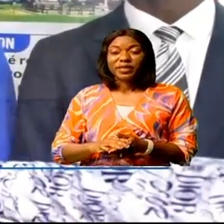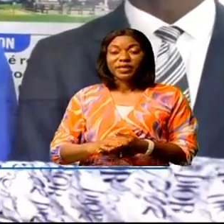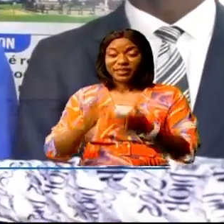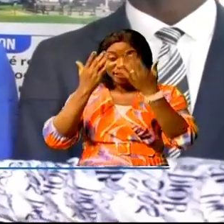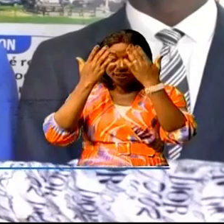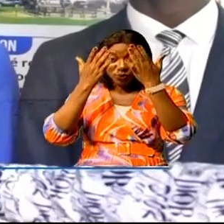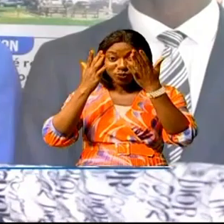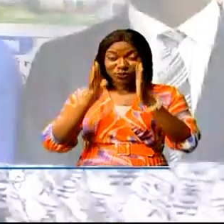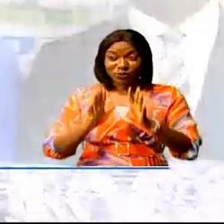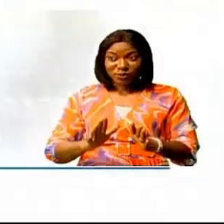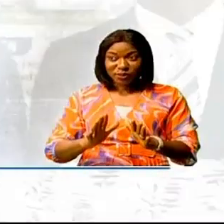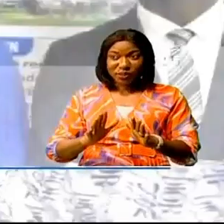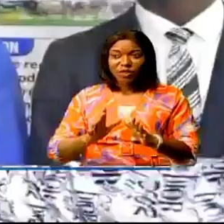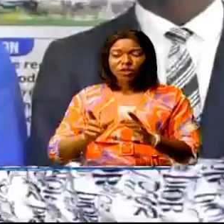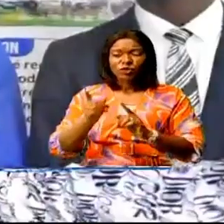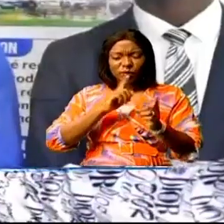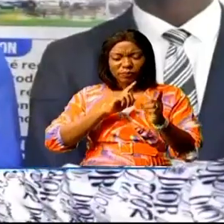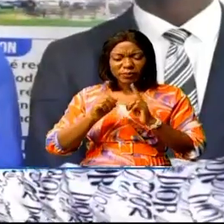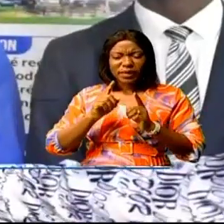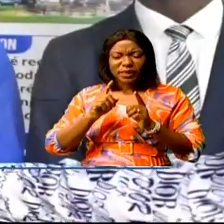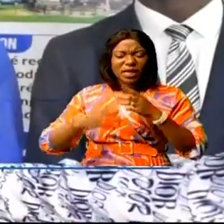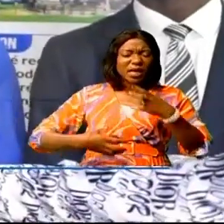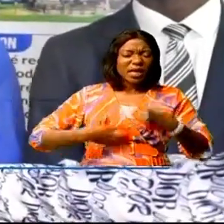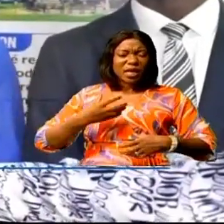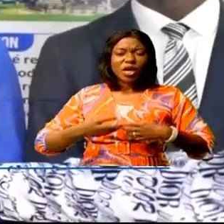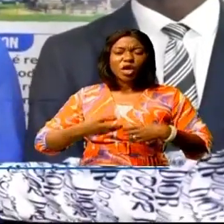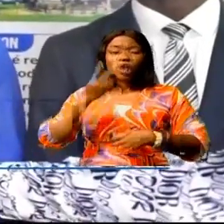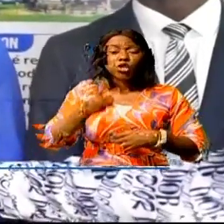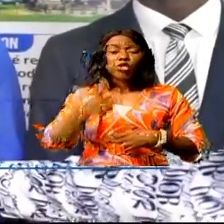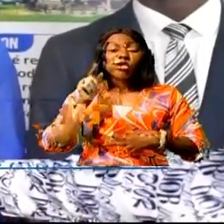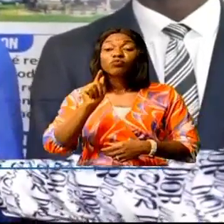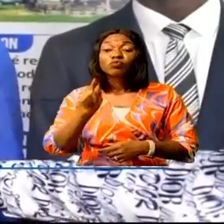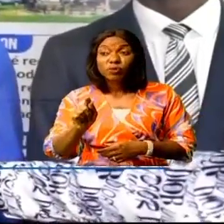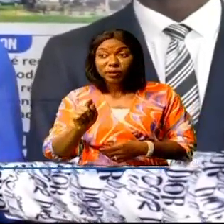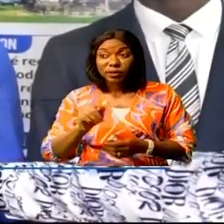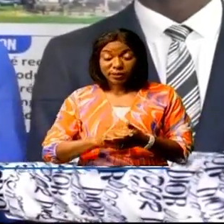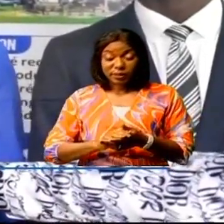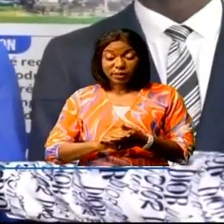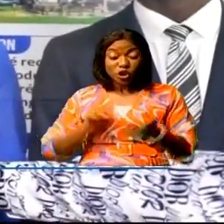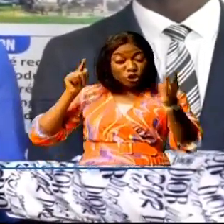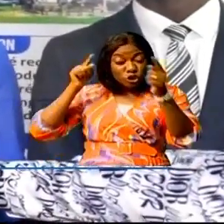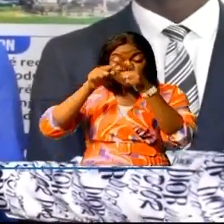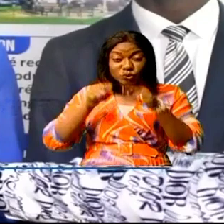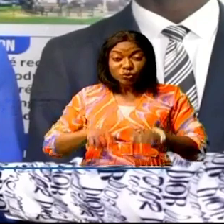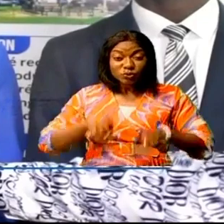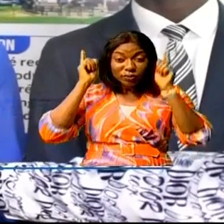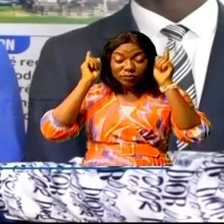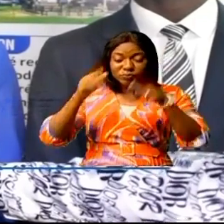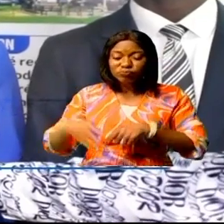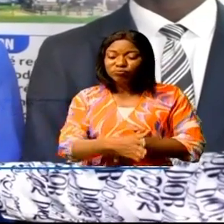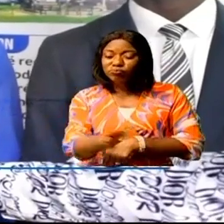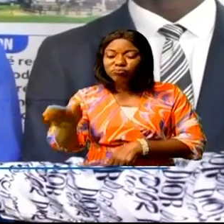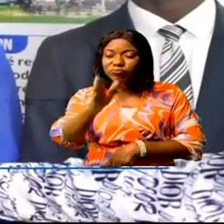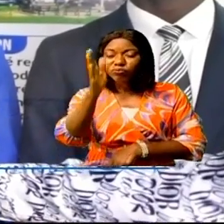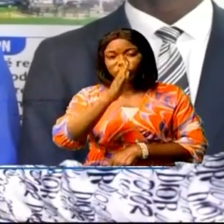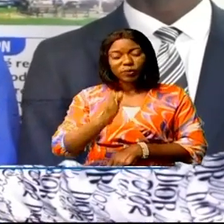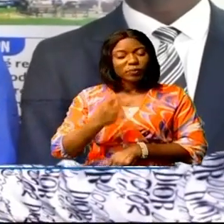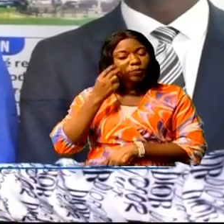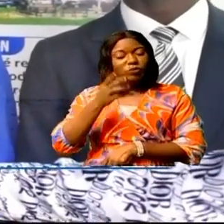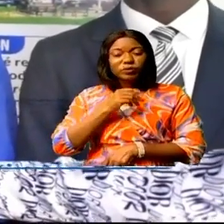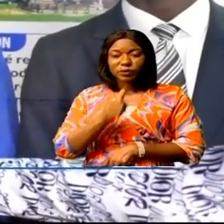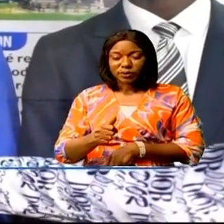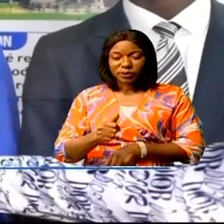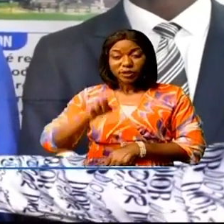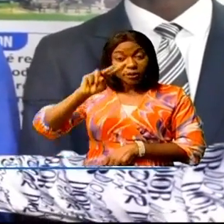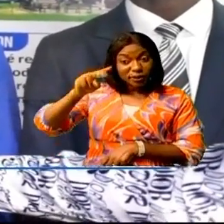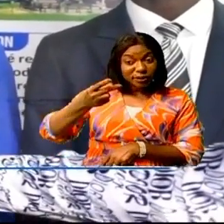axée autour de trois points, le bus Transacadémia, mais qui jusqu'à présent ne circule pas. Le deuxième problème,